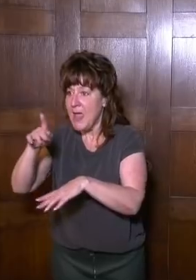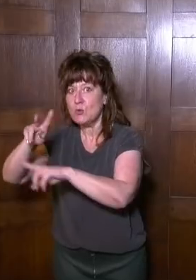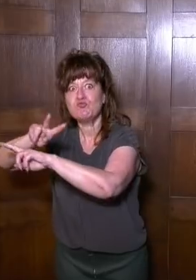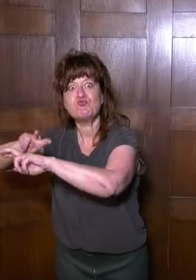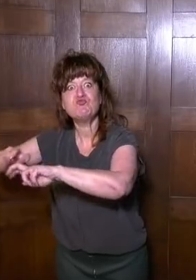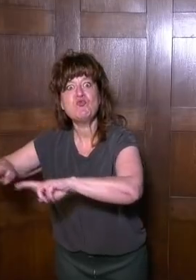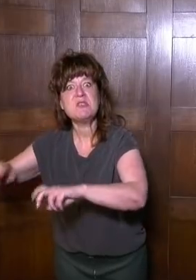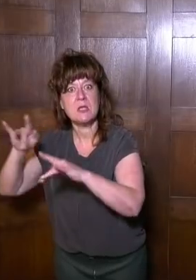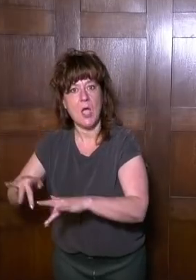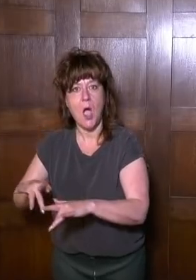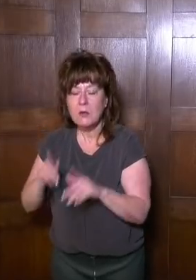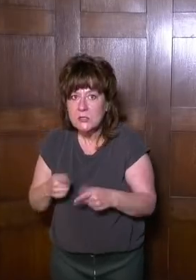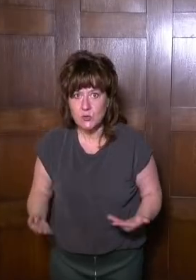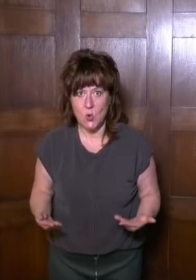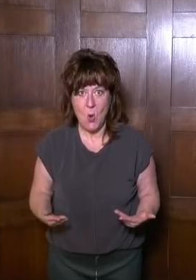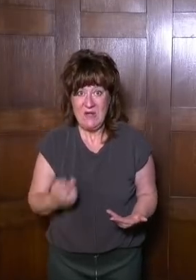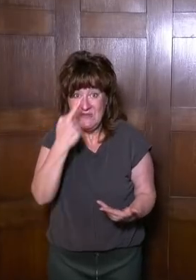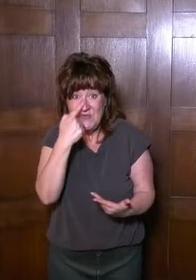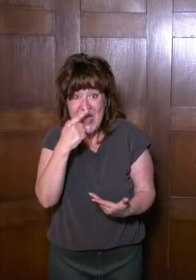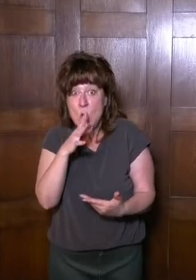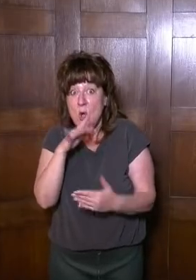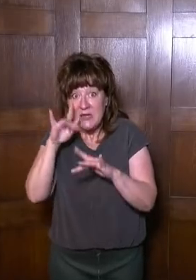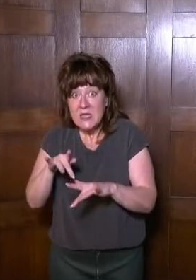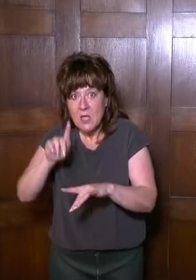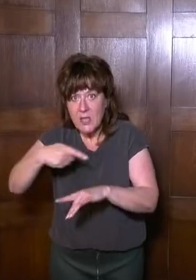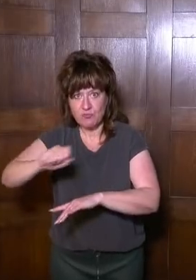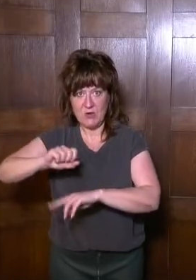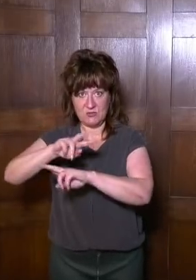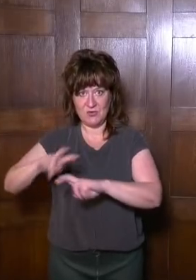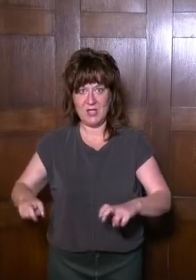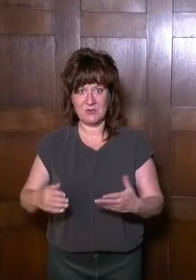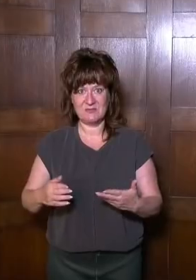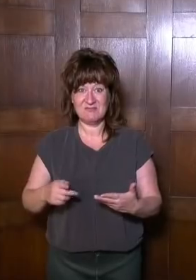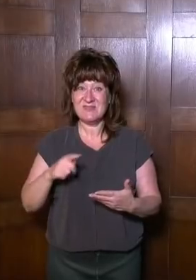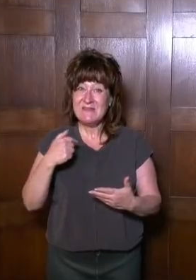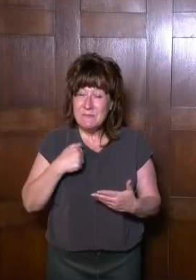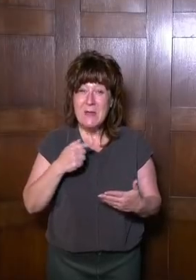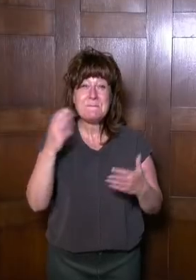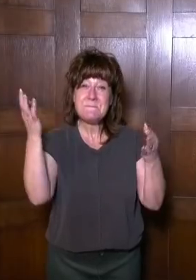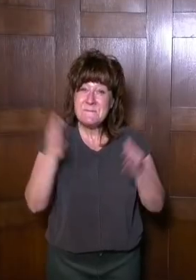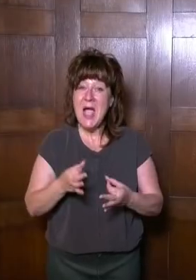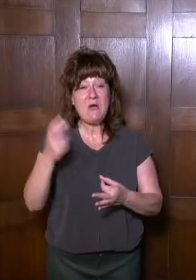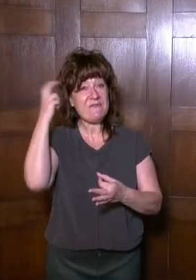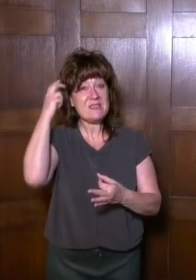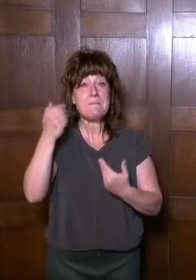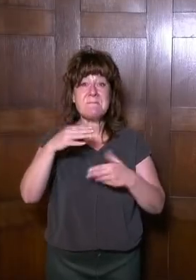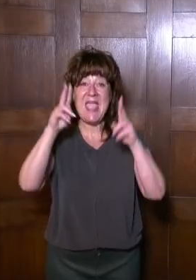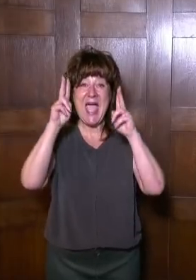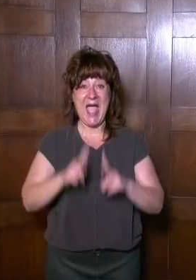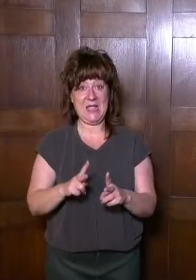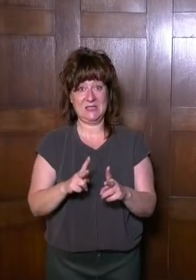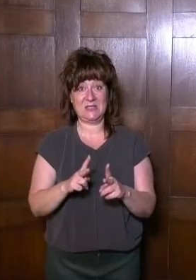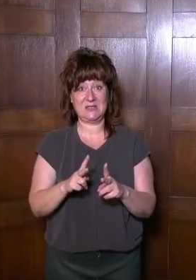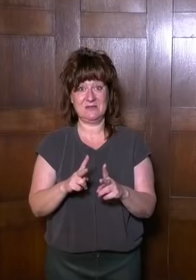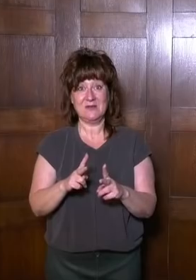geschrieben. Sie müssen sich auf eine gewisse wissenschaftliche Mehrheitsmeinung konzentrieren. Und jetzt bin ich Wirtschaftsingenieur und